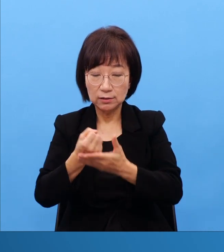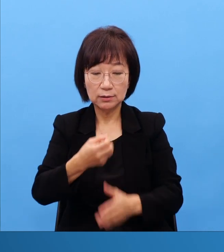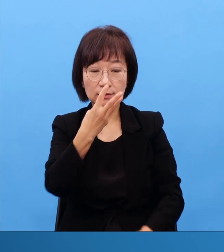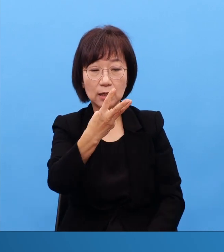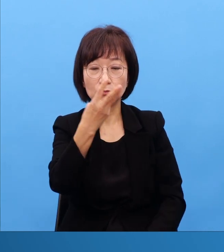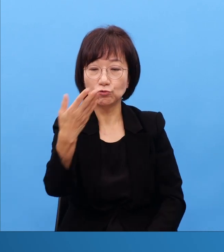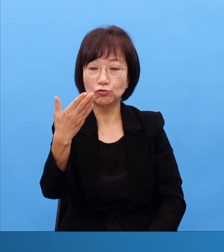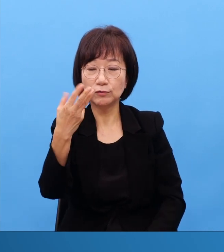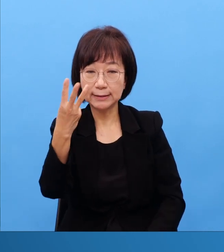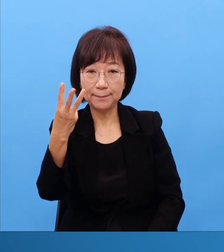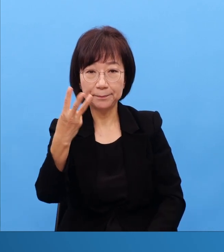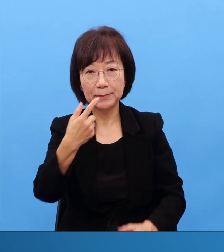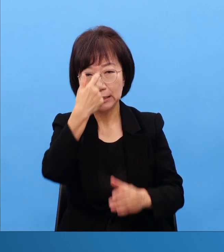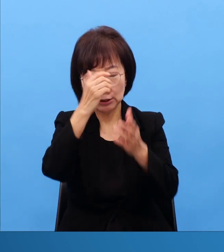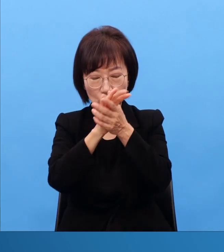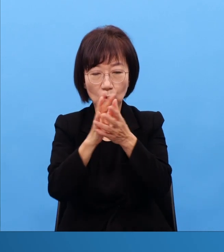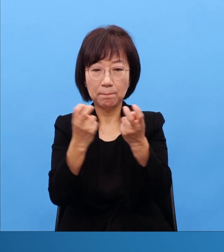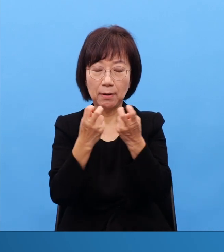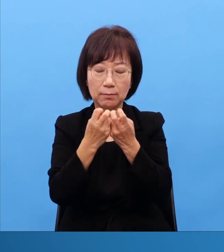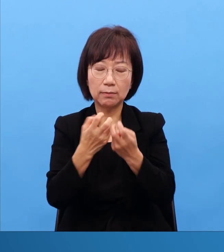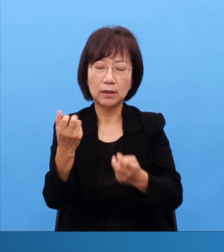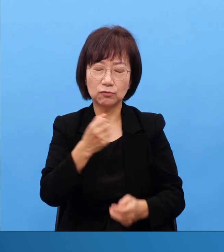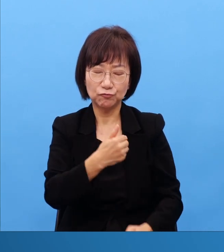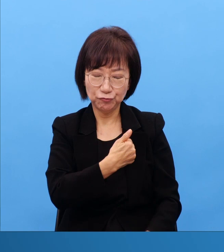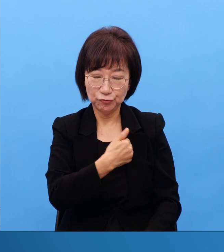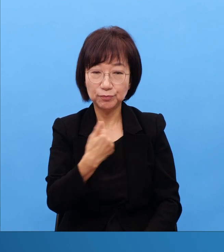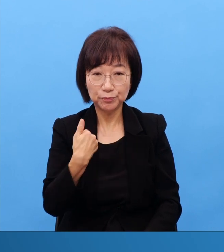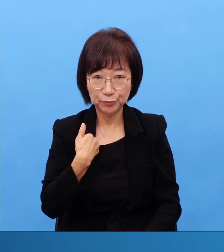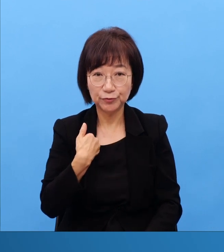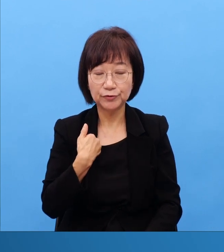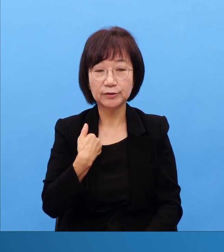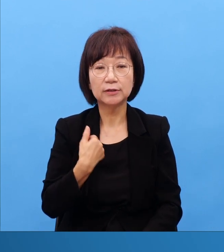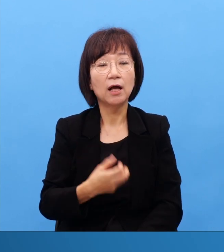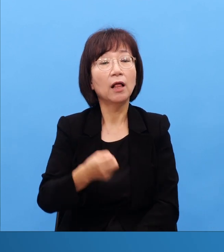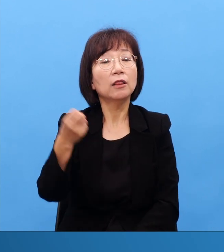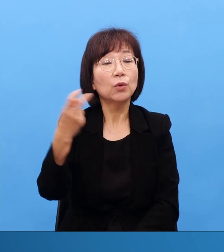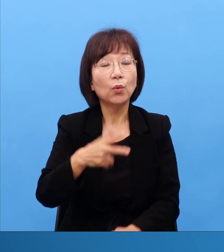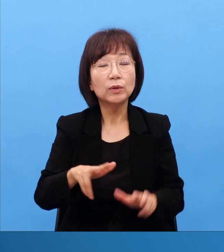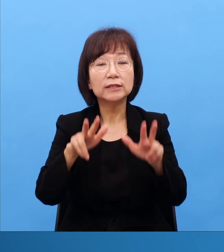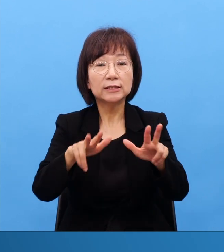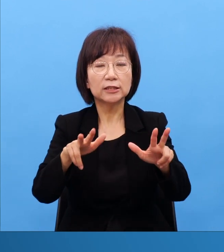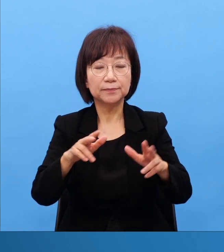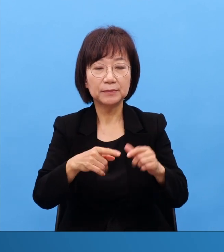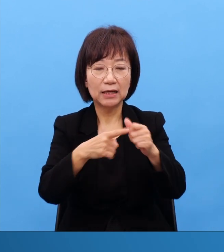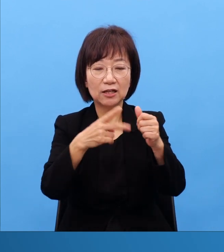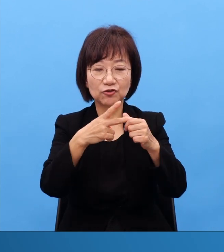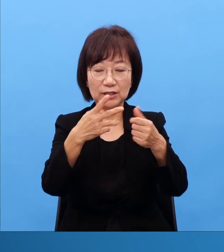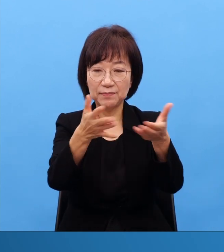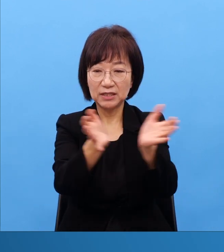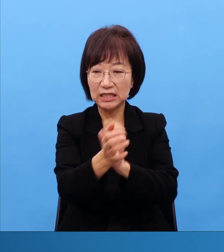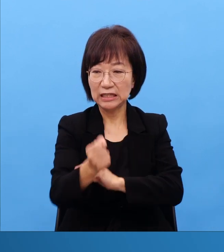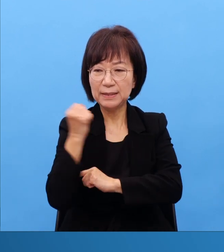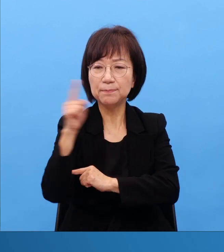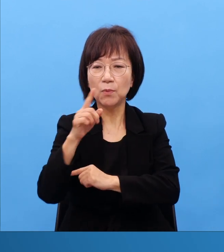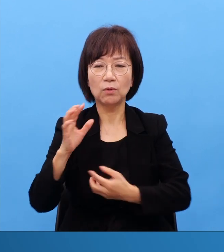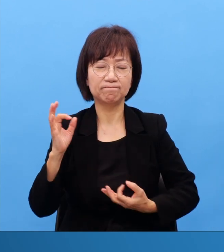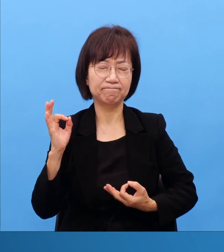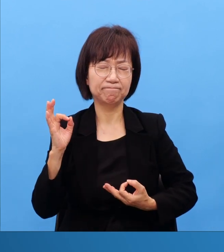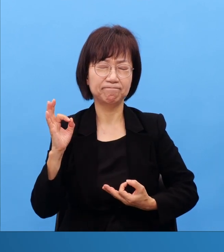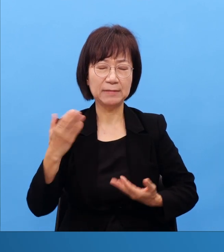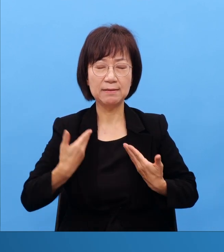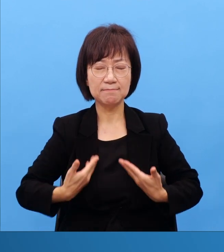있다고 말했습니다. 무엇보다 명상운동으로 세상을 장악하고 있는 3단체를 치유할 하나님이